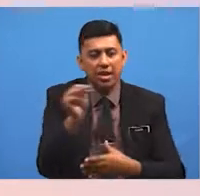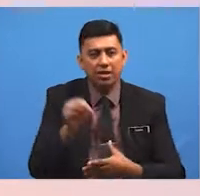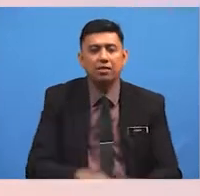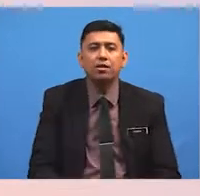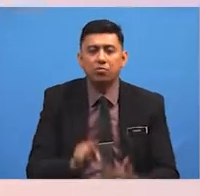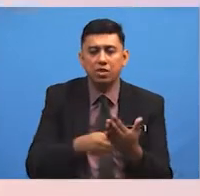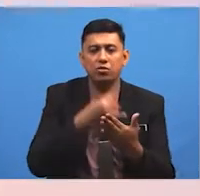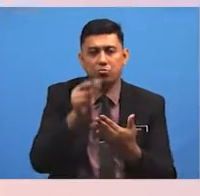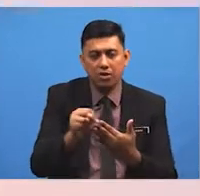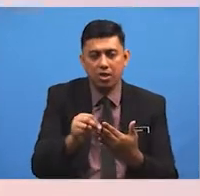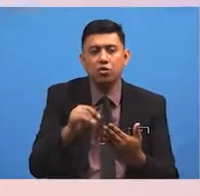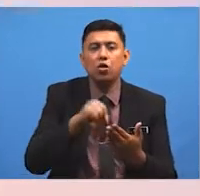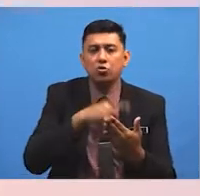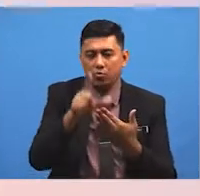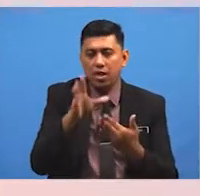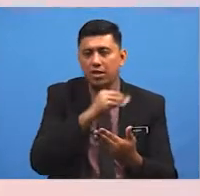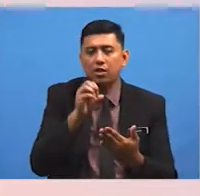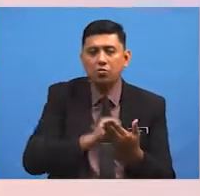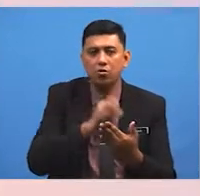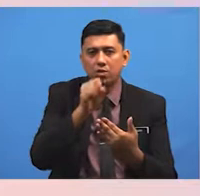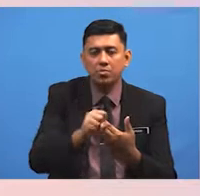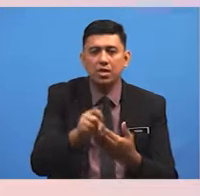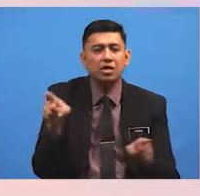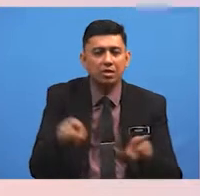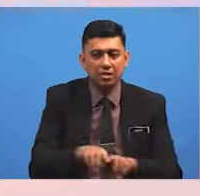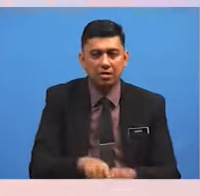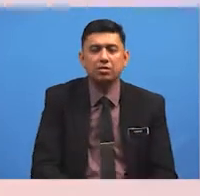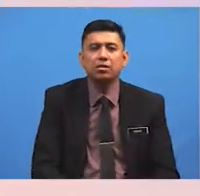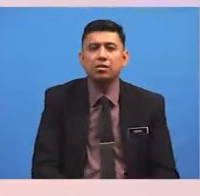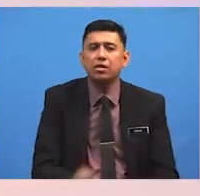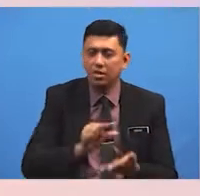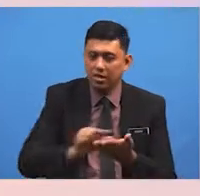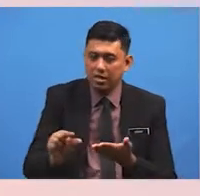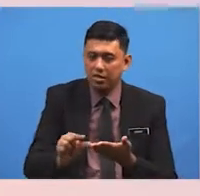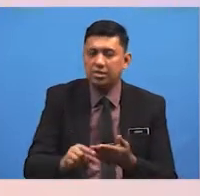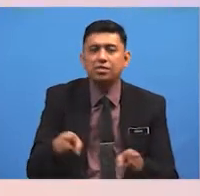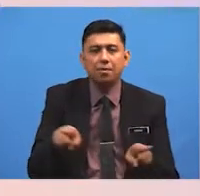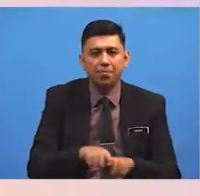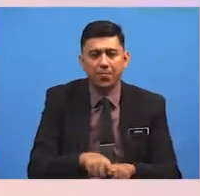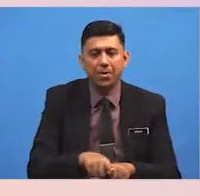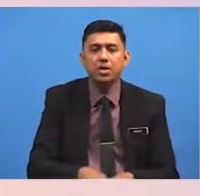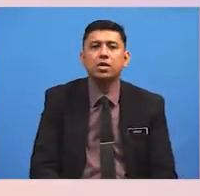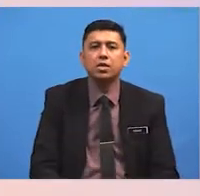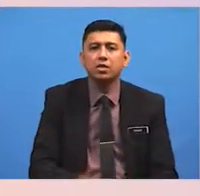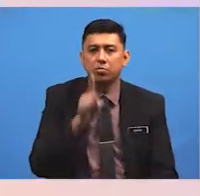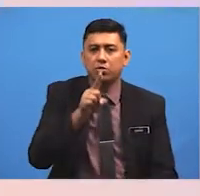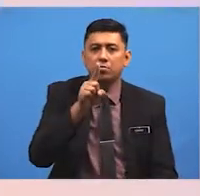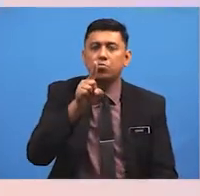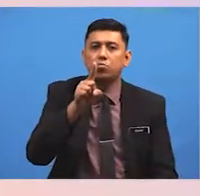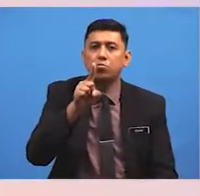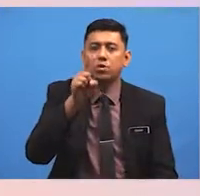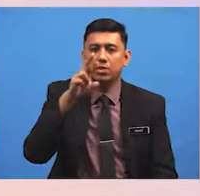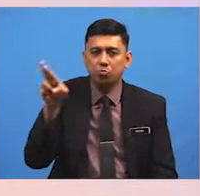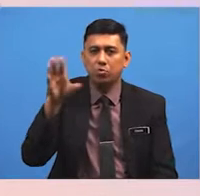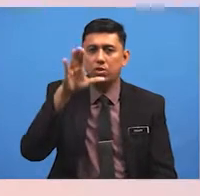bulan juni-juli dan ongkos nilainya adalah Saung gazebo gazebo lanjung Jul ada Nogosari